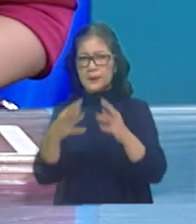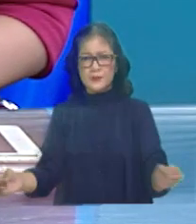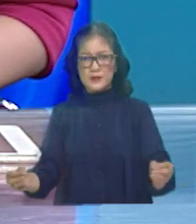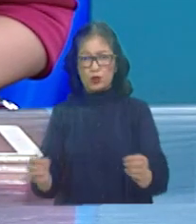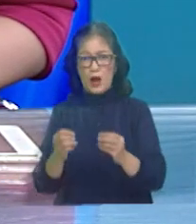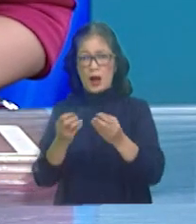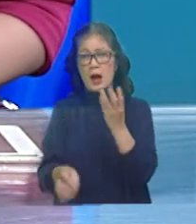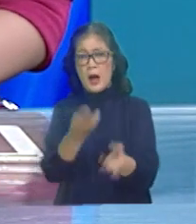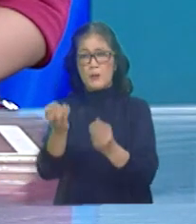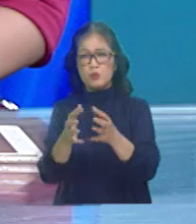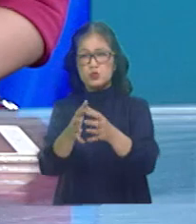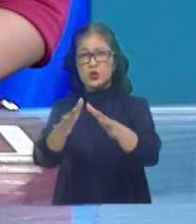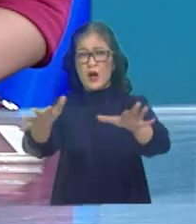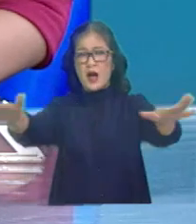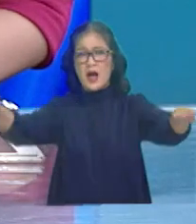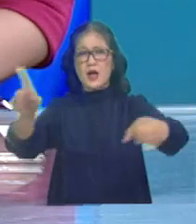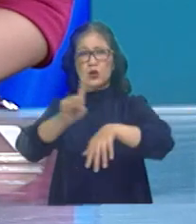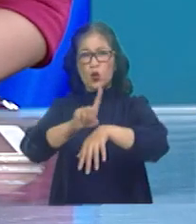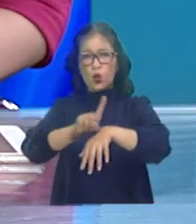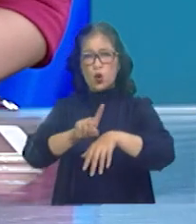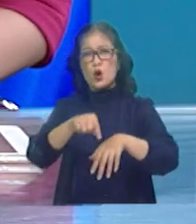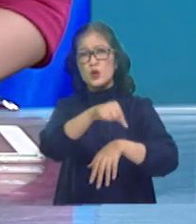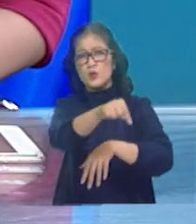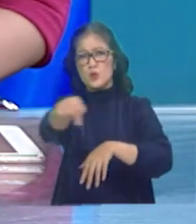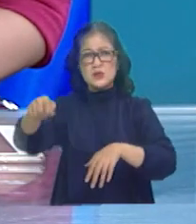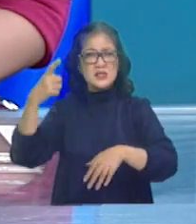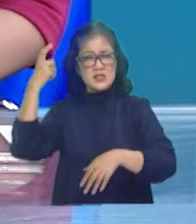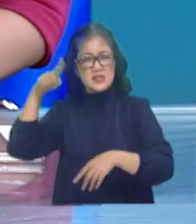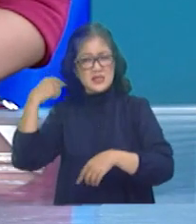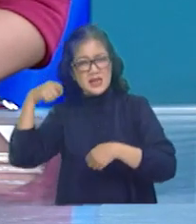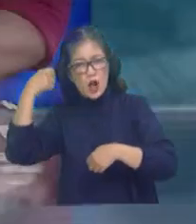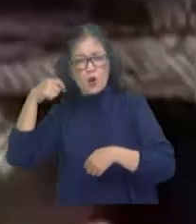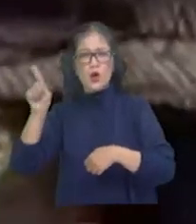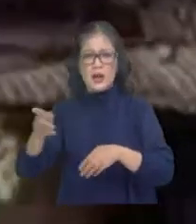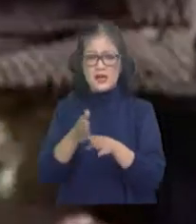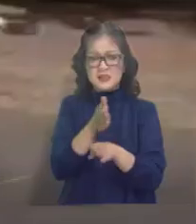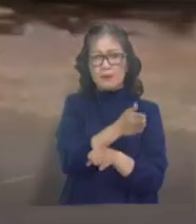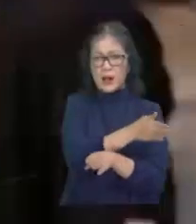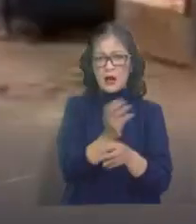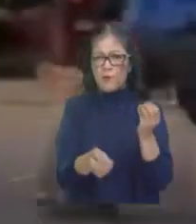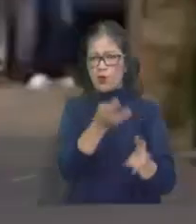toko kelontong dan salon kecantikan yang terletak bersebelahan.